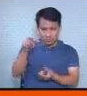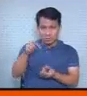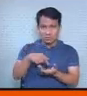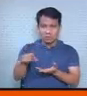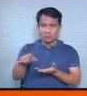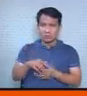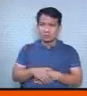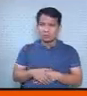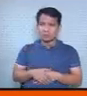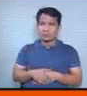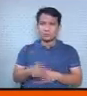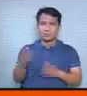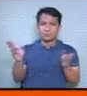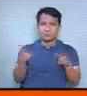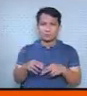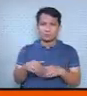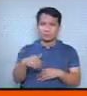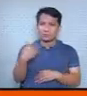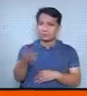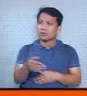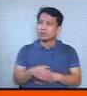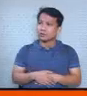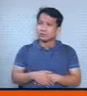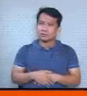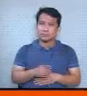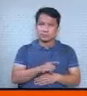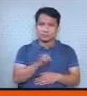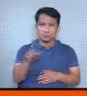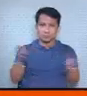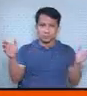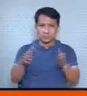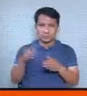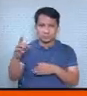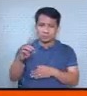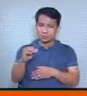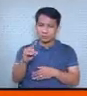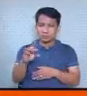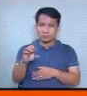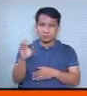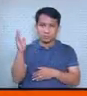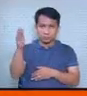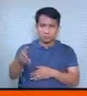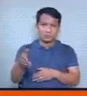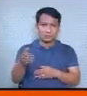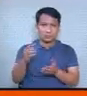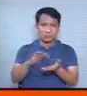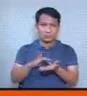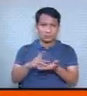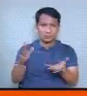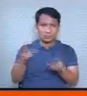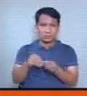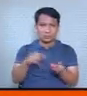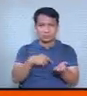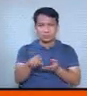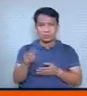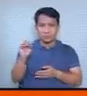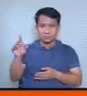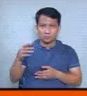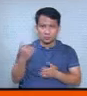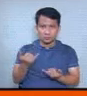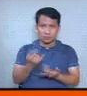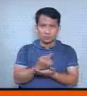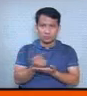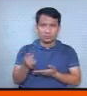So, sir, ganito na lang, sir, para mapaiksi tayo. Doon ko na lang kayo pag-usapin sa Dole, at doon na lang ako kayo magkwentahan, magkabayaran po, sir, this